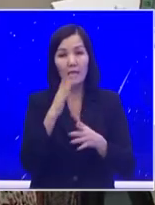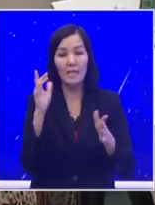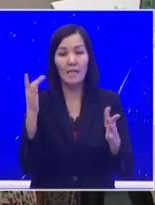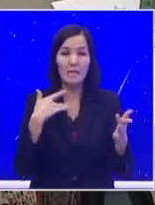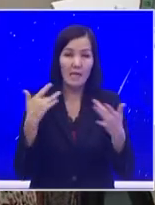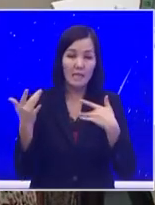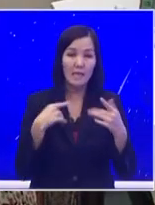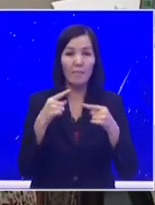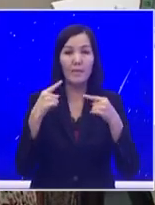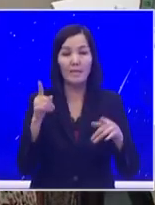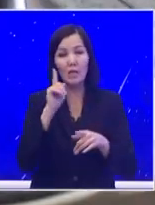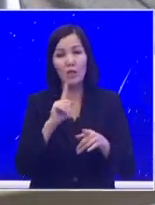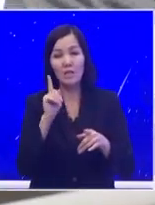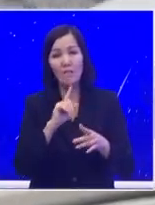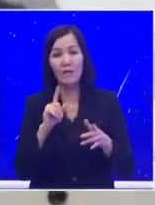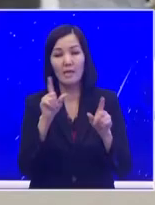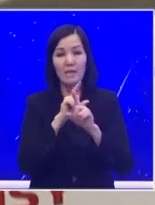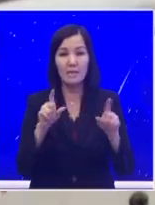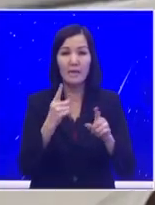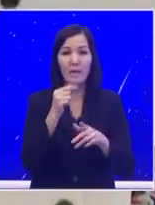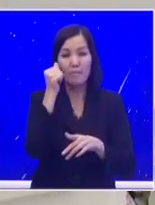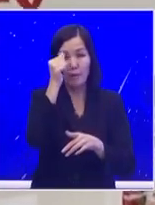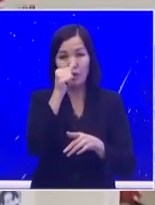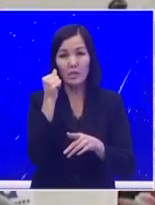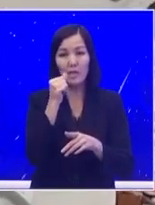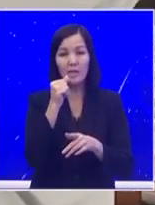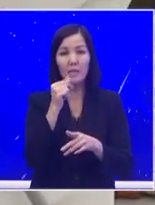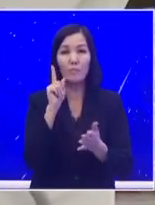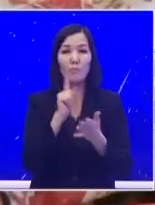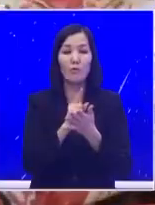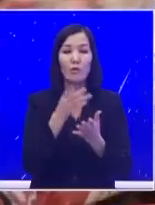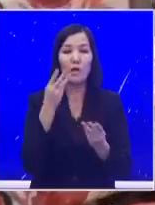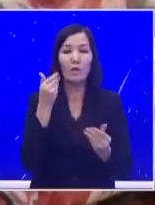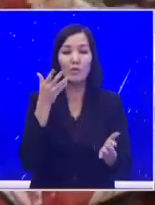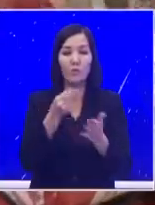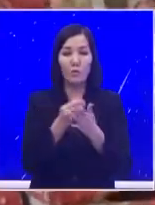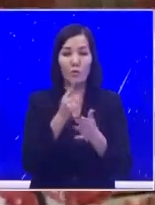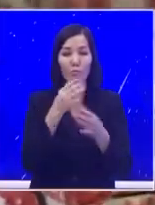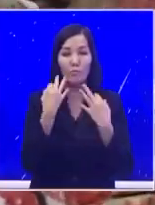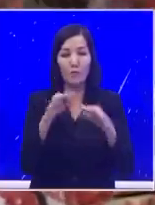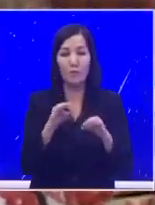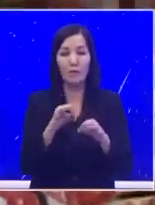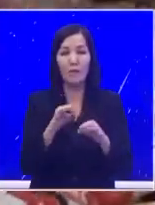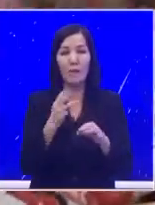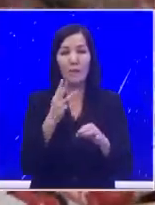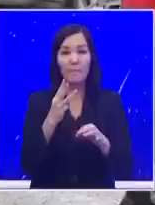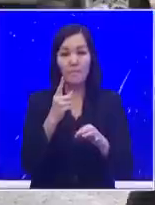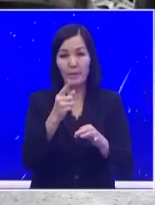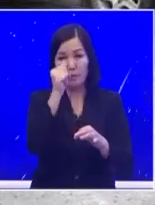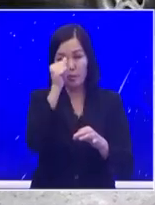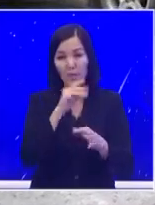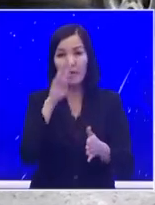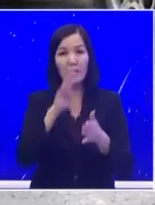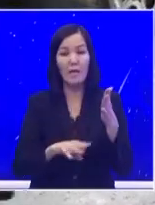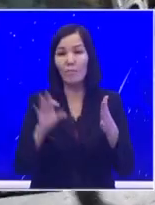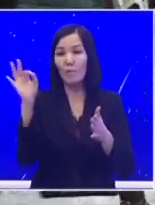театрлар, басқа да жалдамалы нысан жауаптылары бір жылға дейін мүлік салығынан босатылады. 1.90-ға дейін айыппұл есептелмейді.